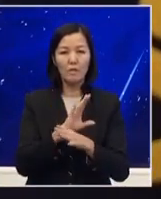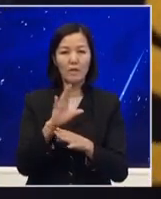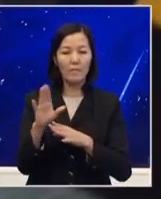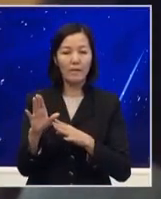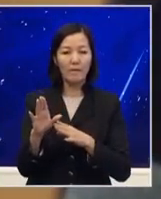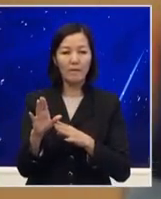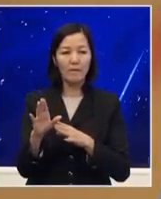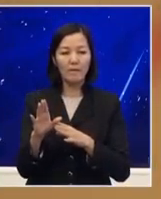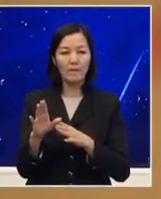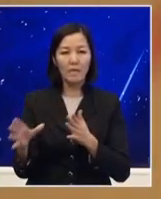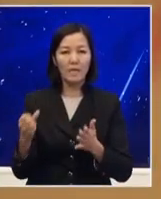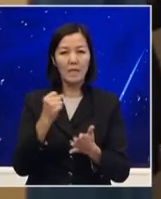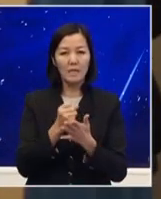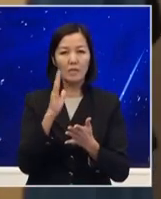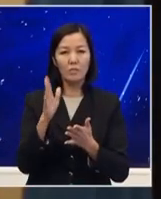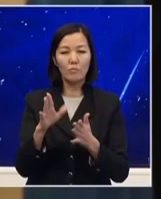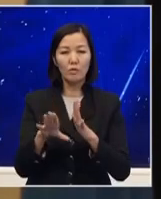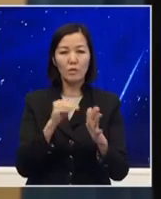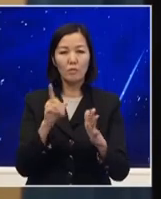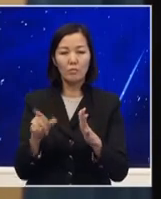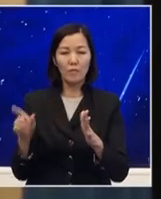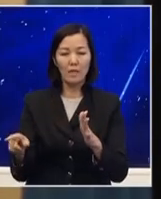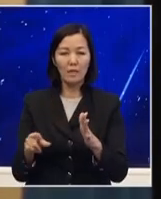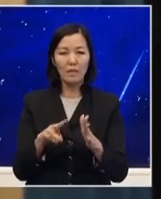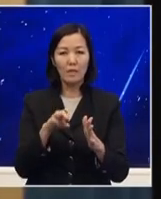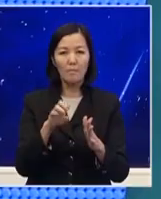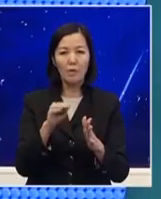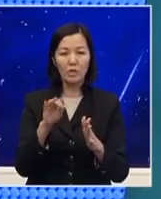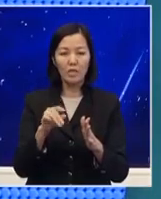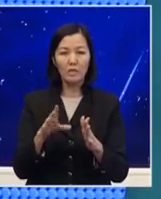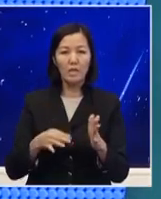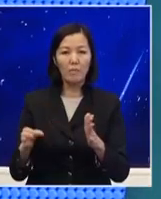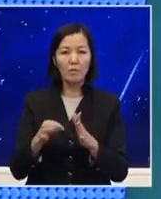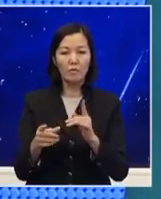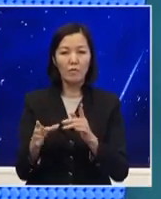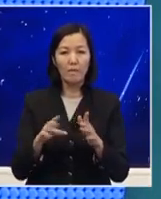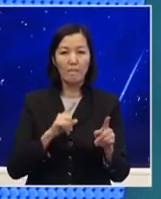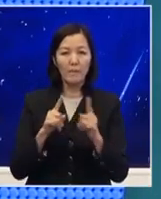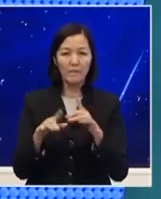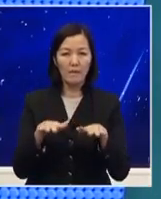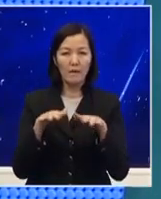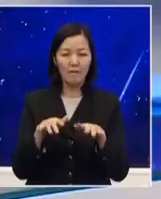у нас назначены будут депутаты мажилиса и областного маслихата.